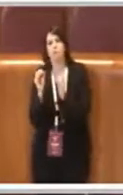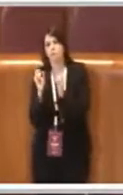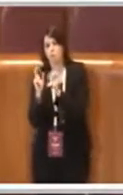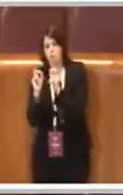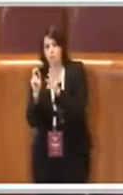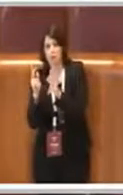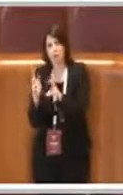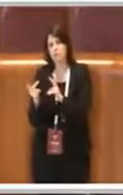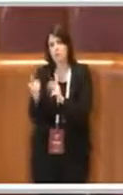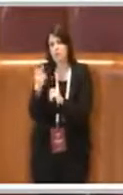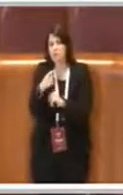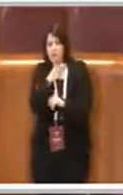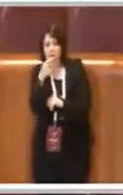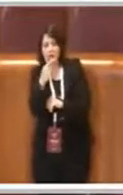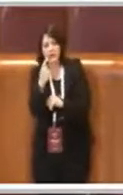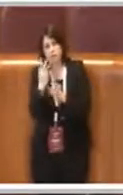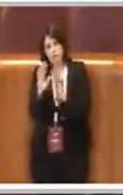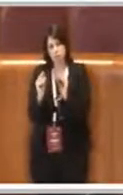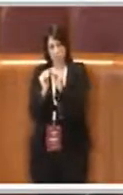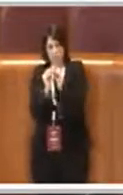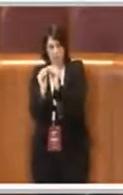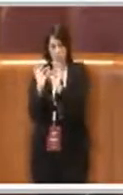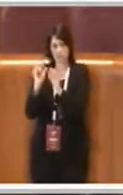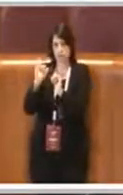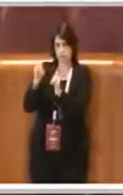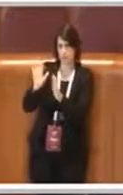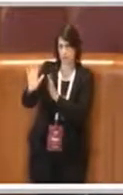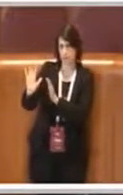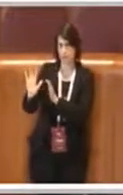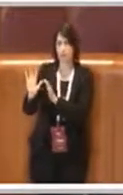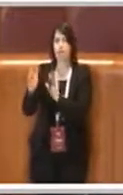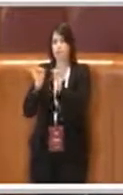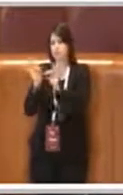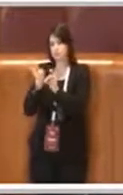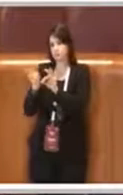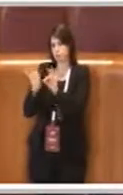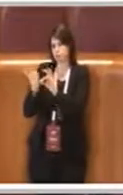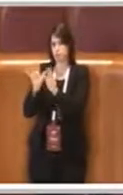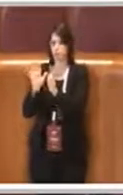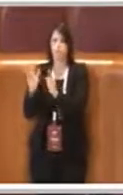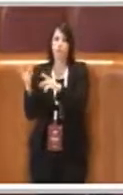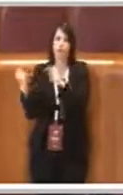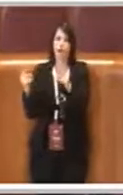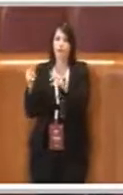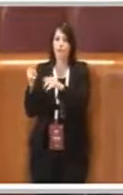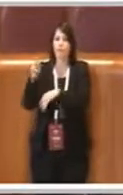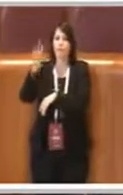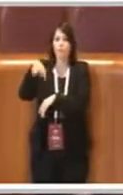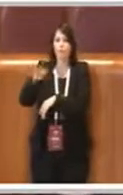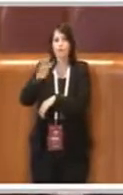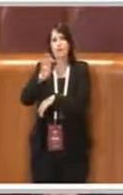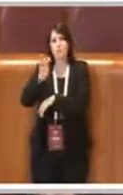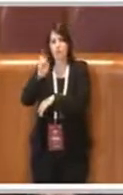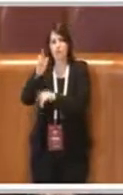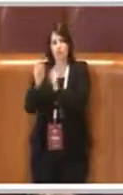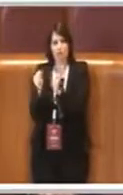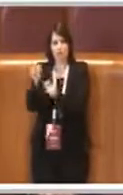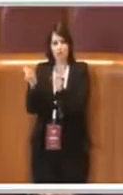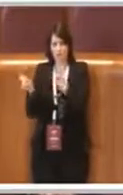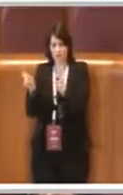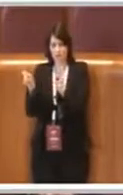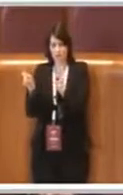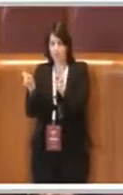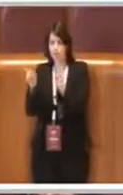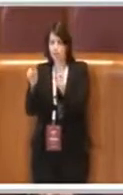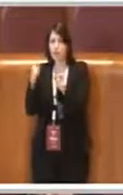situazioni abitative. Ma se questi 4.000 abitanti vengono calati, anzi 4.500, vengono calati